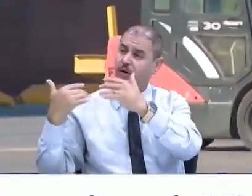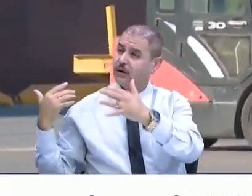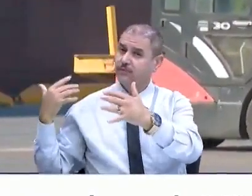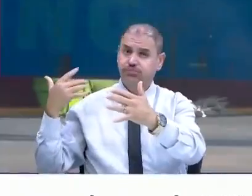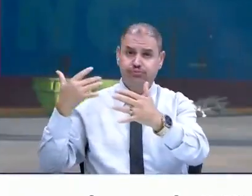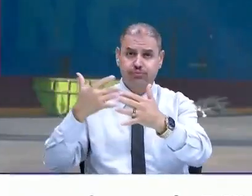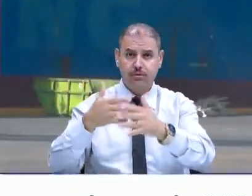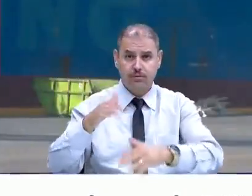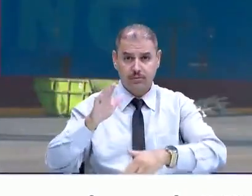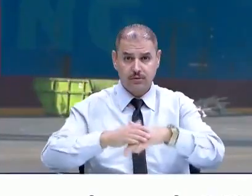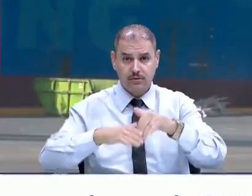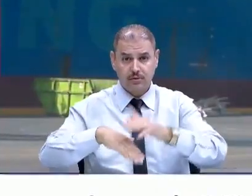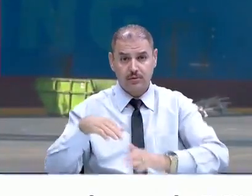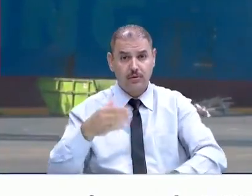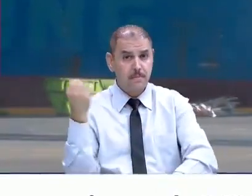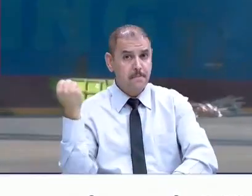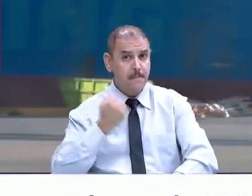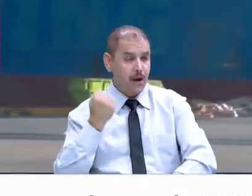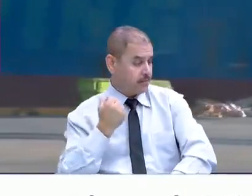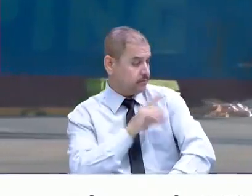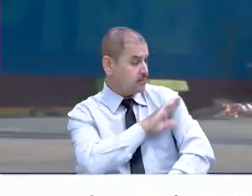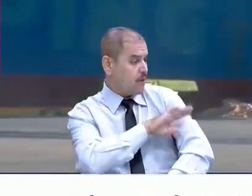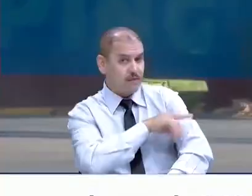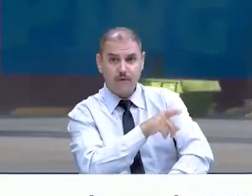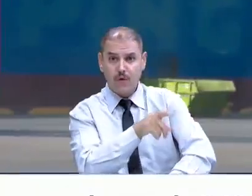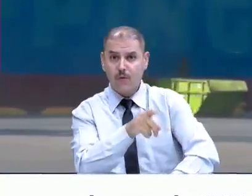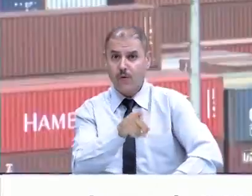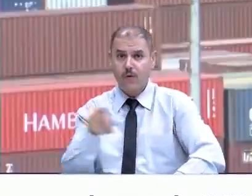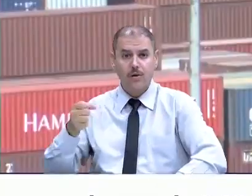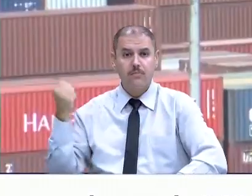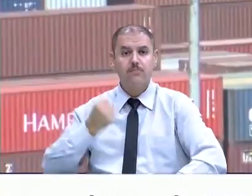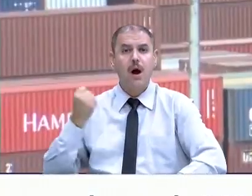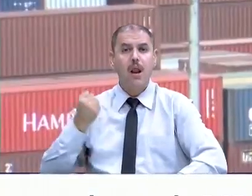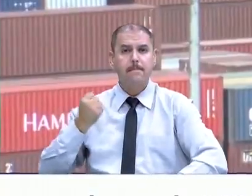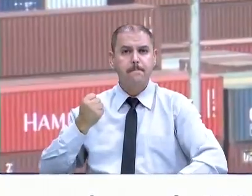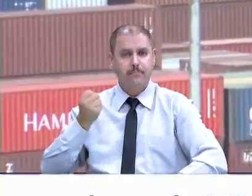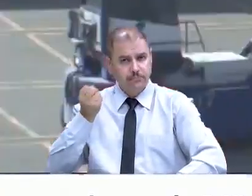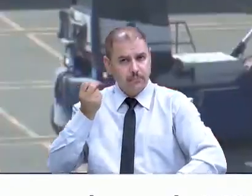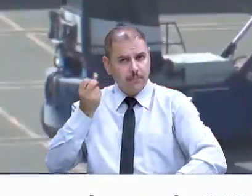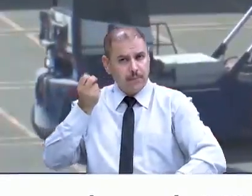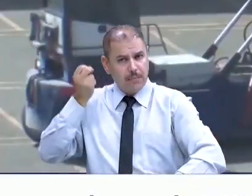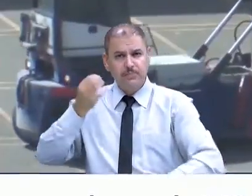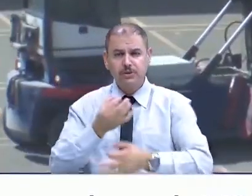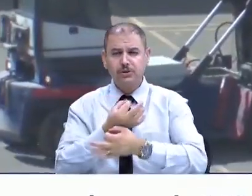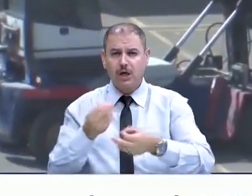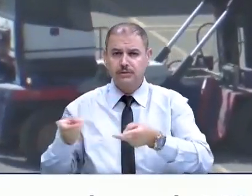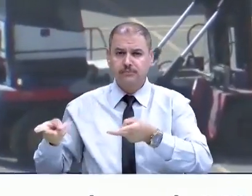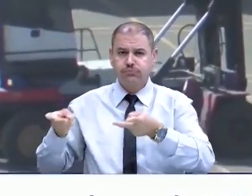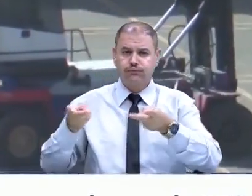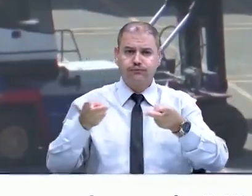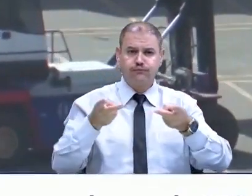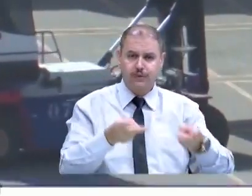كفاءه عاليه في تشغيل الميناء وانشطه التطوير المستدام من حيث البنيه التحتيه والمعدات